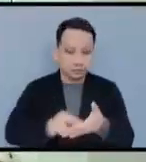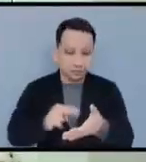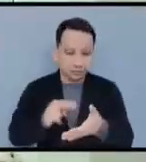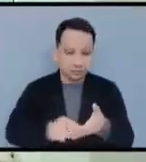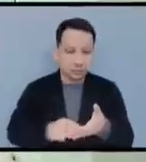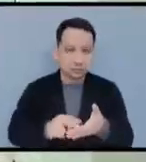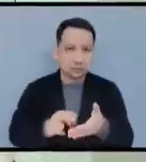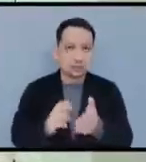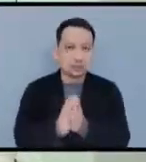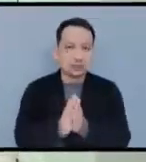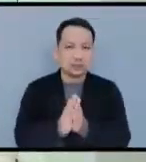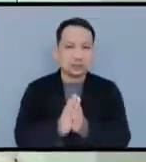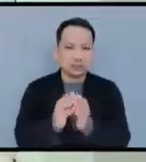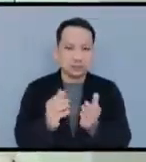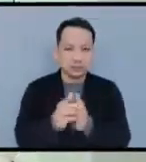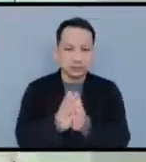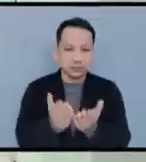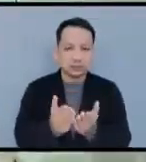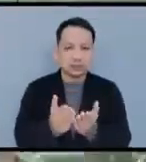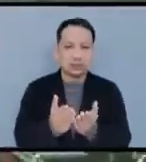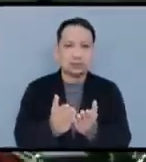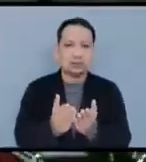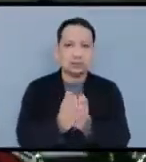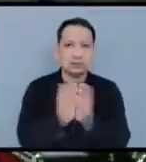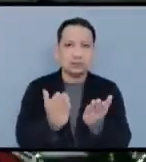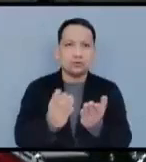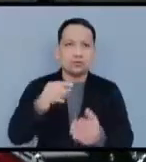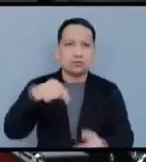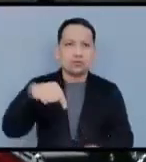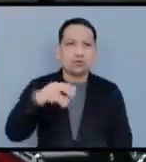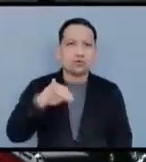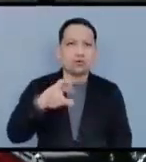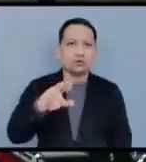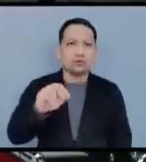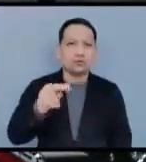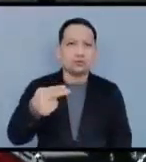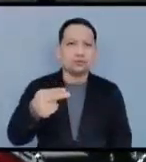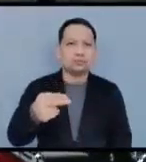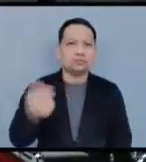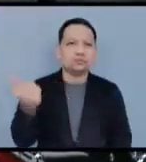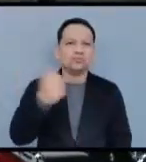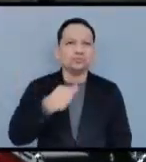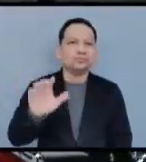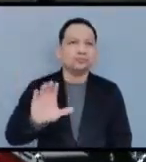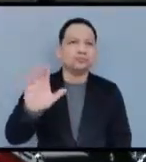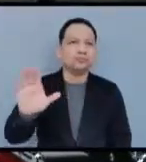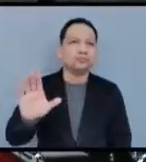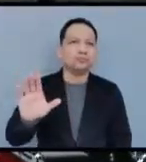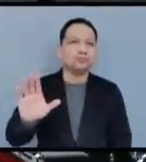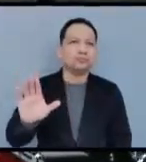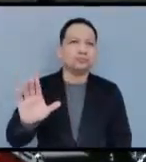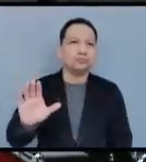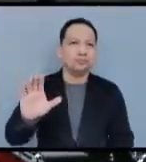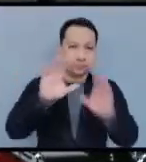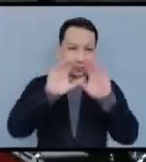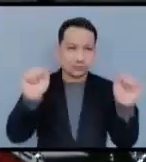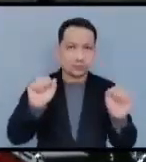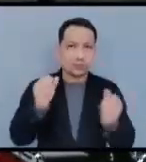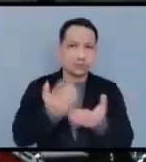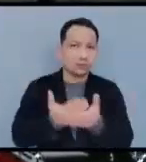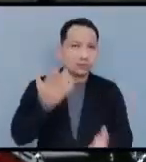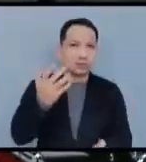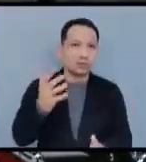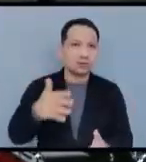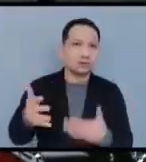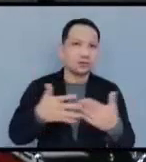Narito ang pahayag ni Sultan Suhi. Kahit sino ka man, maging presidente o milyonaryo,